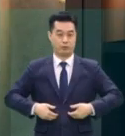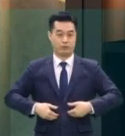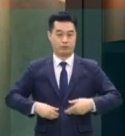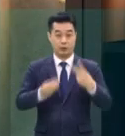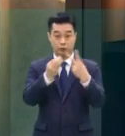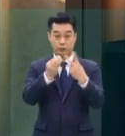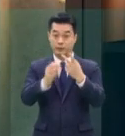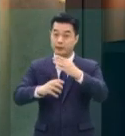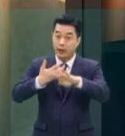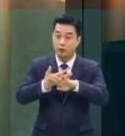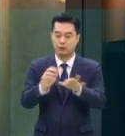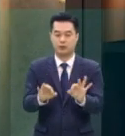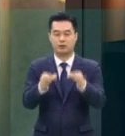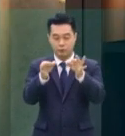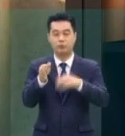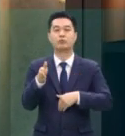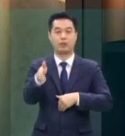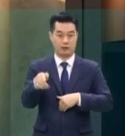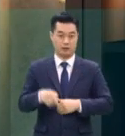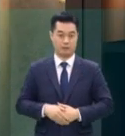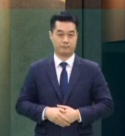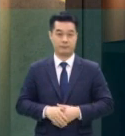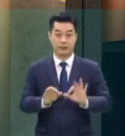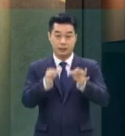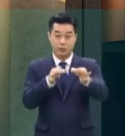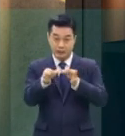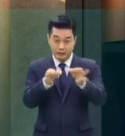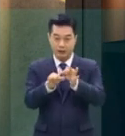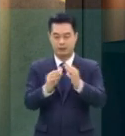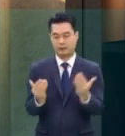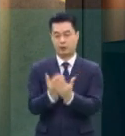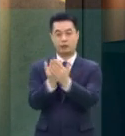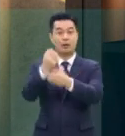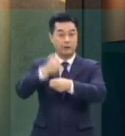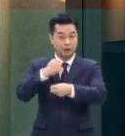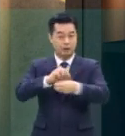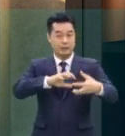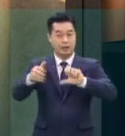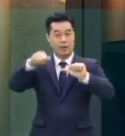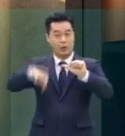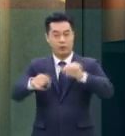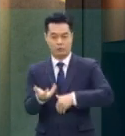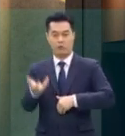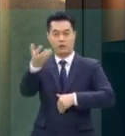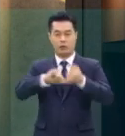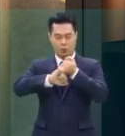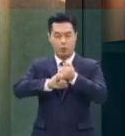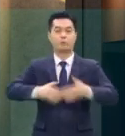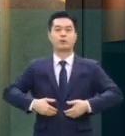계획은 금융분야 입니다 금융시장 선진화는 세계 5 강으로 가는 필수